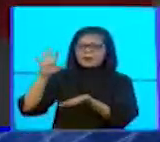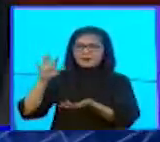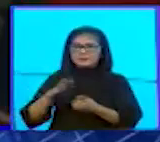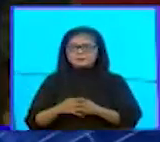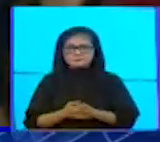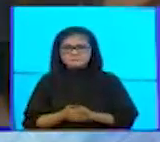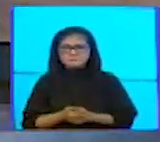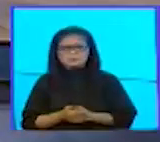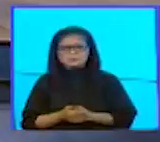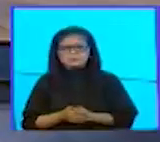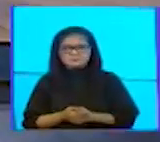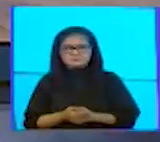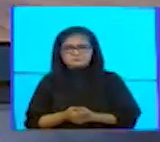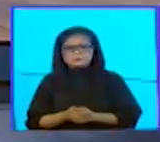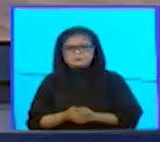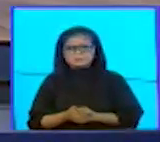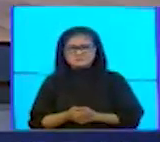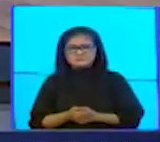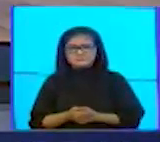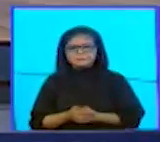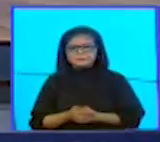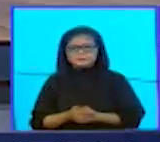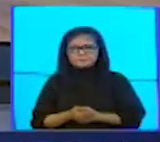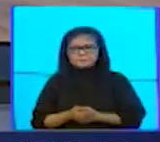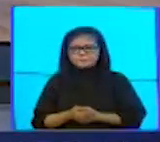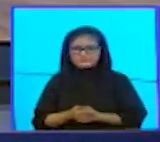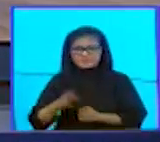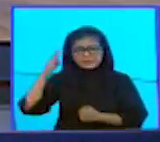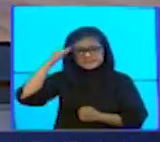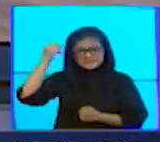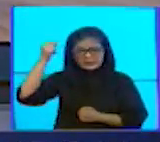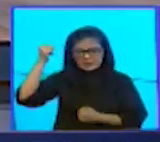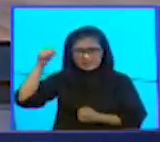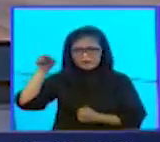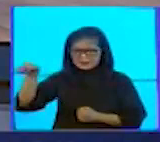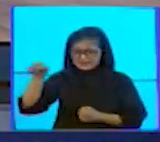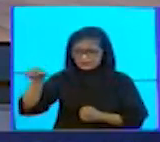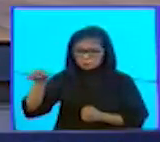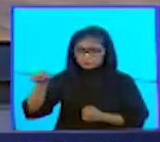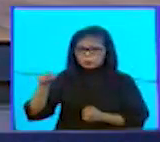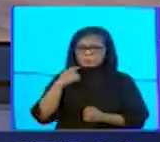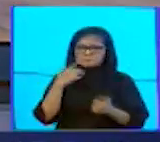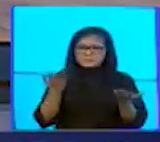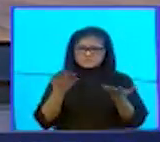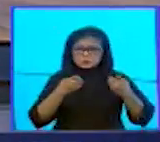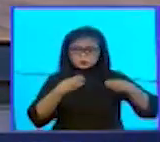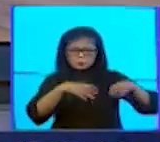Kapolres kalau melihat dari rencana dari yang tertangkap ini alat-alat ini akan diedarkan di mana saja ya